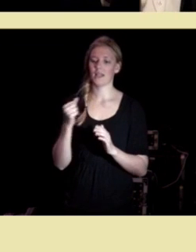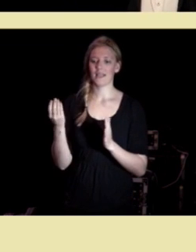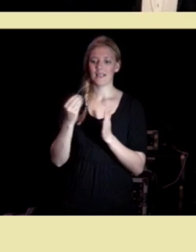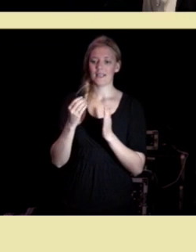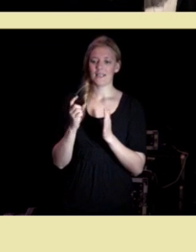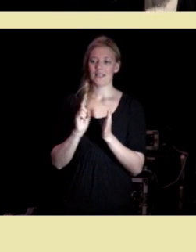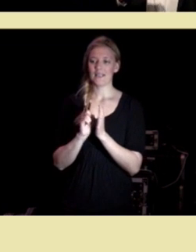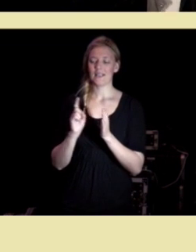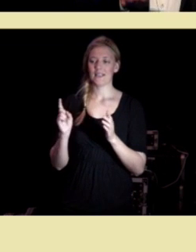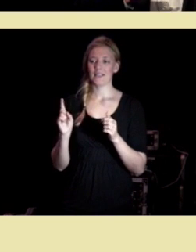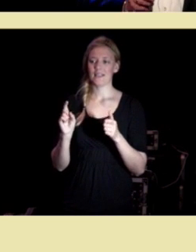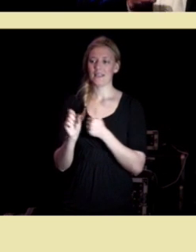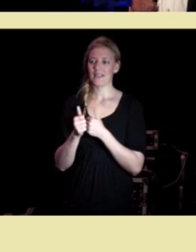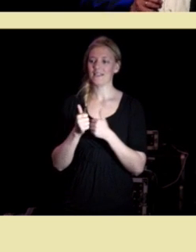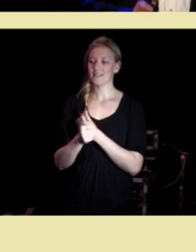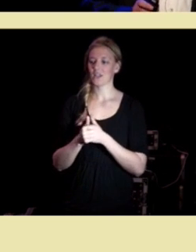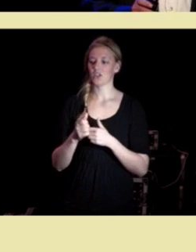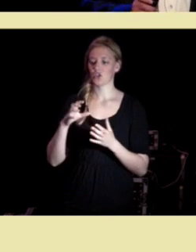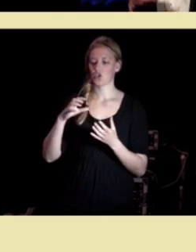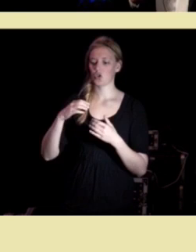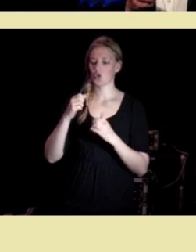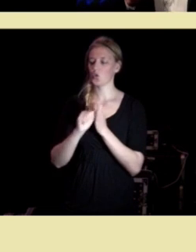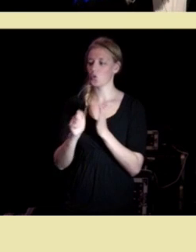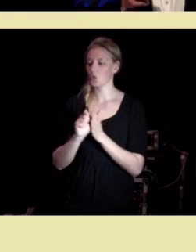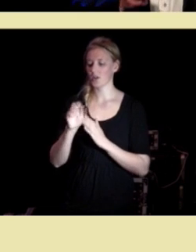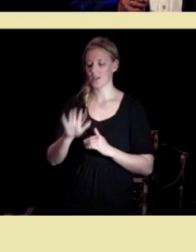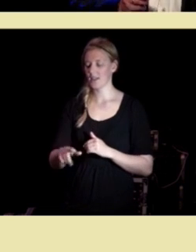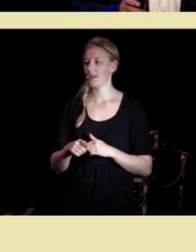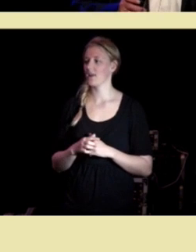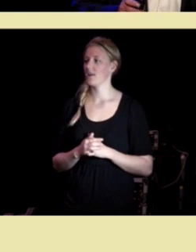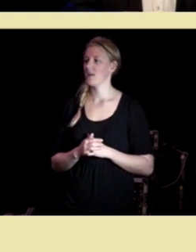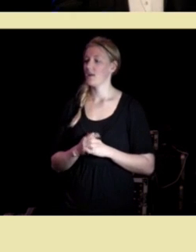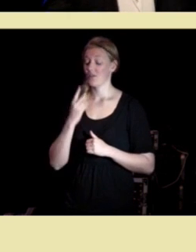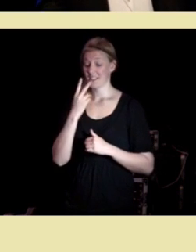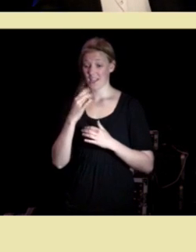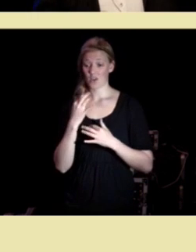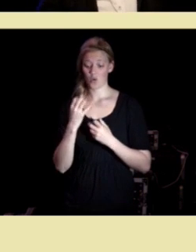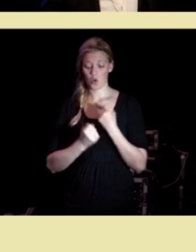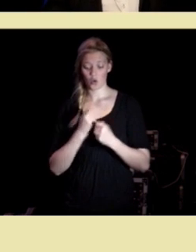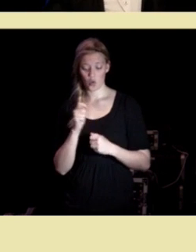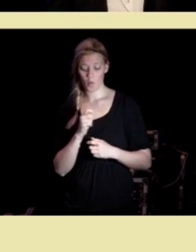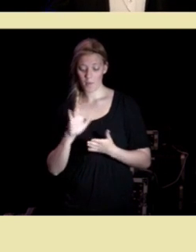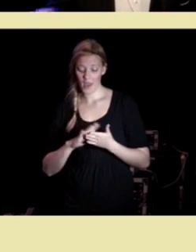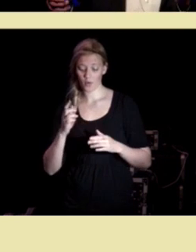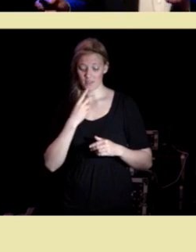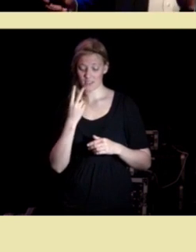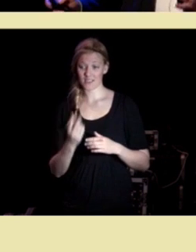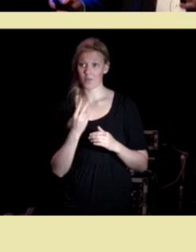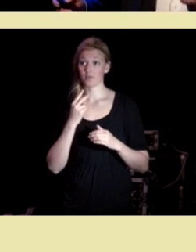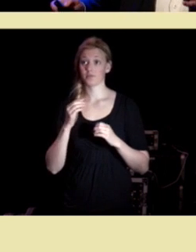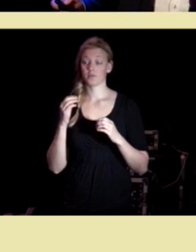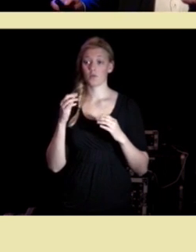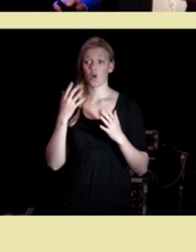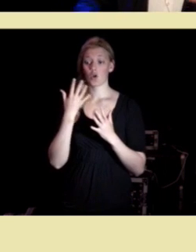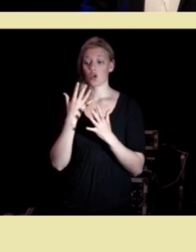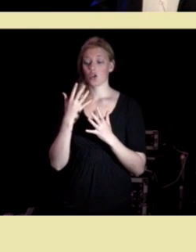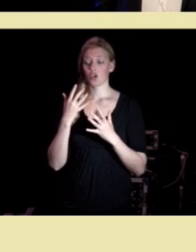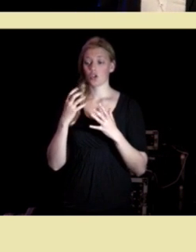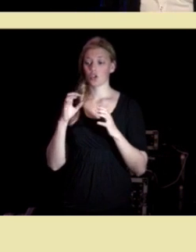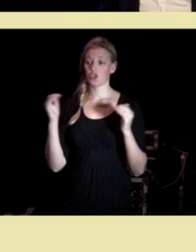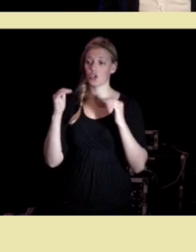dine. Men du skal begynne med det du har 100% ansvar for, og når vi ser at du gjør noe med det, så skal vi gå opp i systemet og si at her trenger